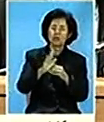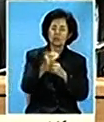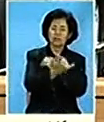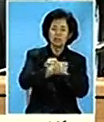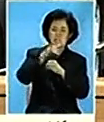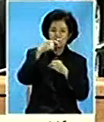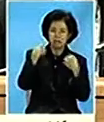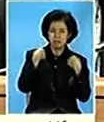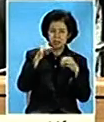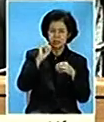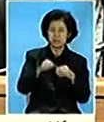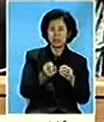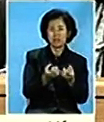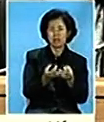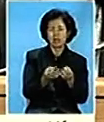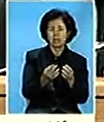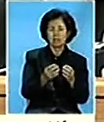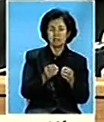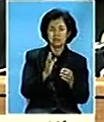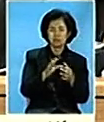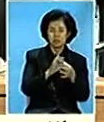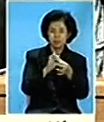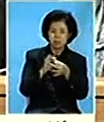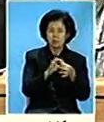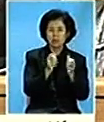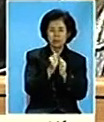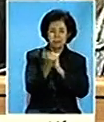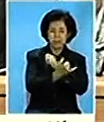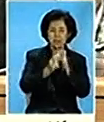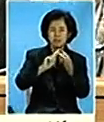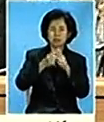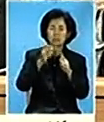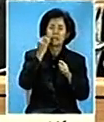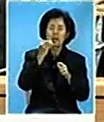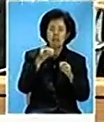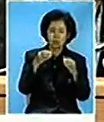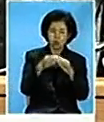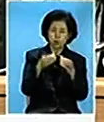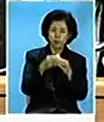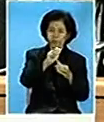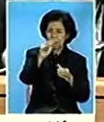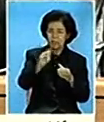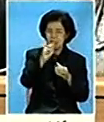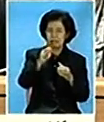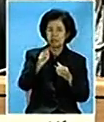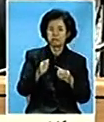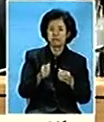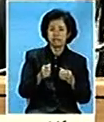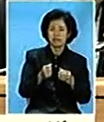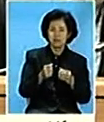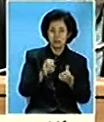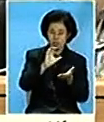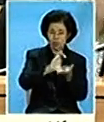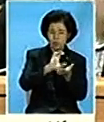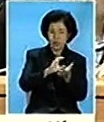เรามีความจำเป็นที่ต้องผูกพันกับประเทศเพื่อนบ้านและกลุ่มอาเซียนเนี่ยอย่างเหนียวแน่นเพราะฉะนั้นงบประมาณส่วนนี้นะ